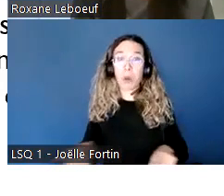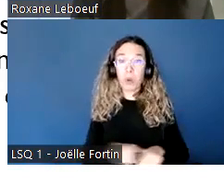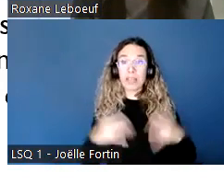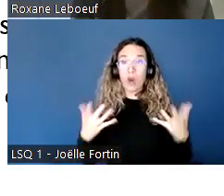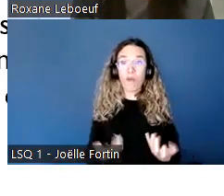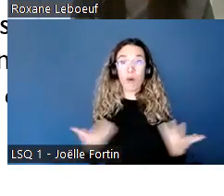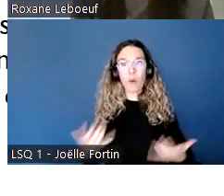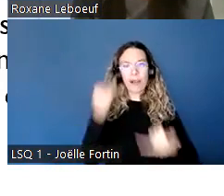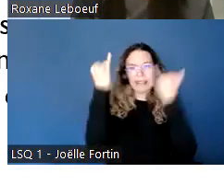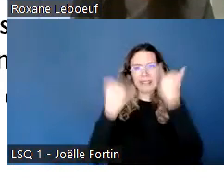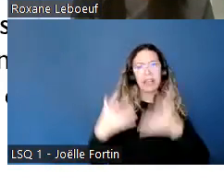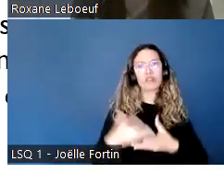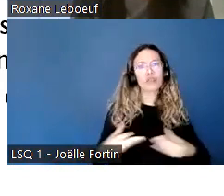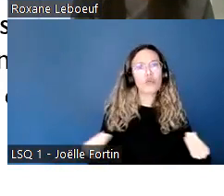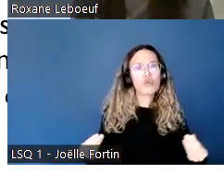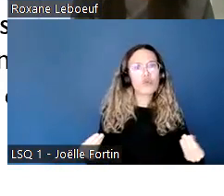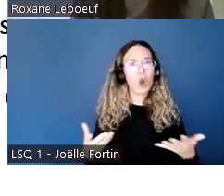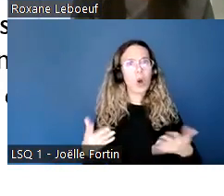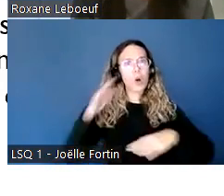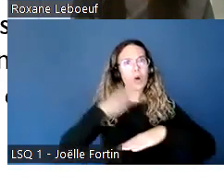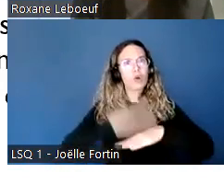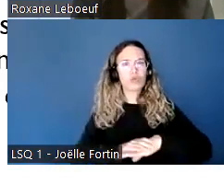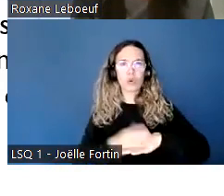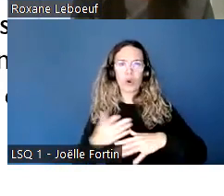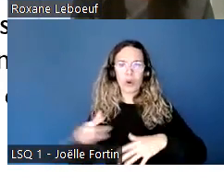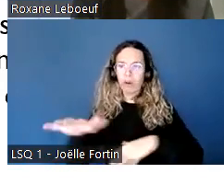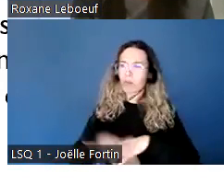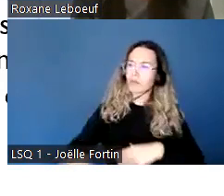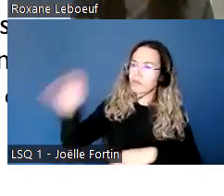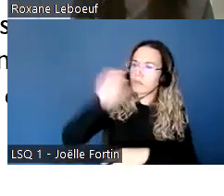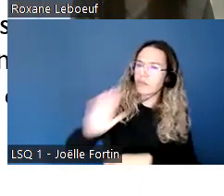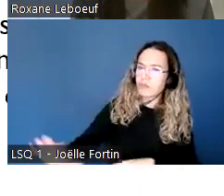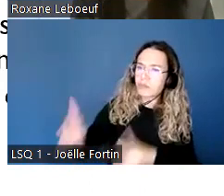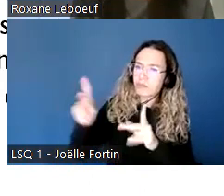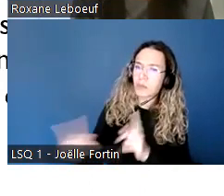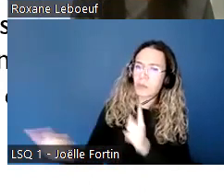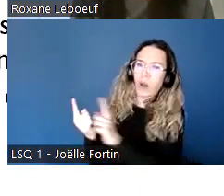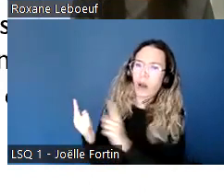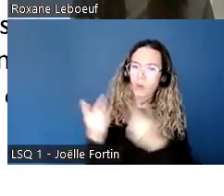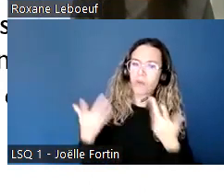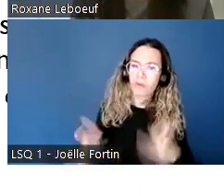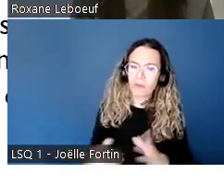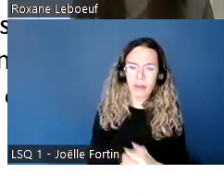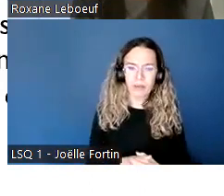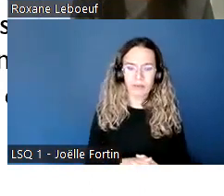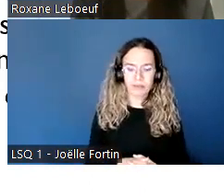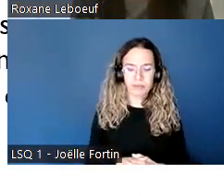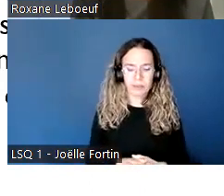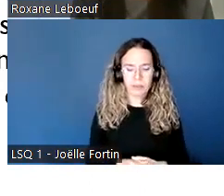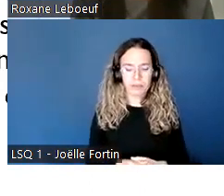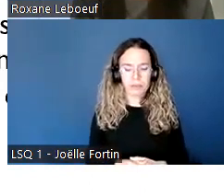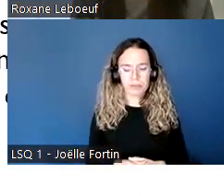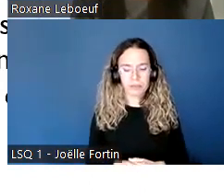dégager des pistes de solutions concernant la vie des personnes qu'on avait rencontrées. Alors, si je vous donne une idée